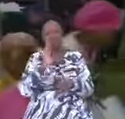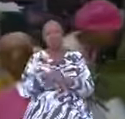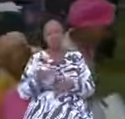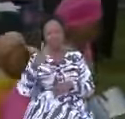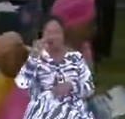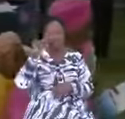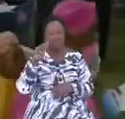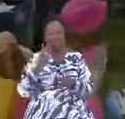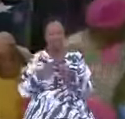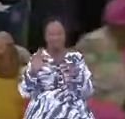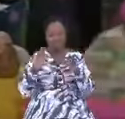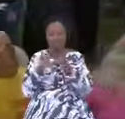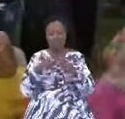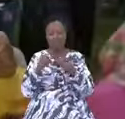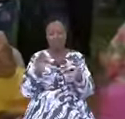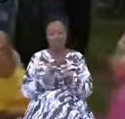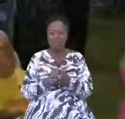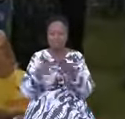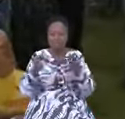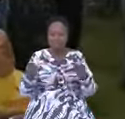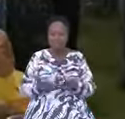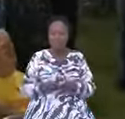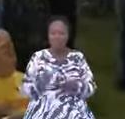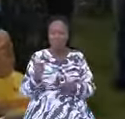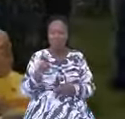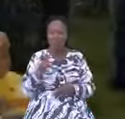et vous allez remplir